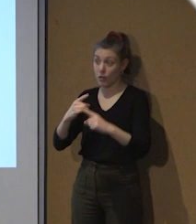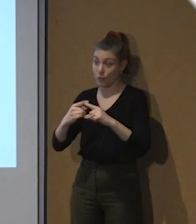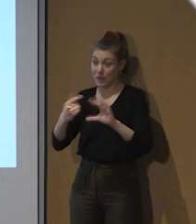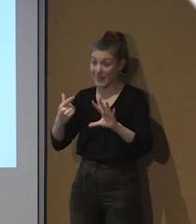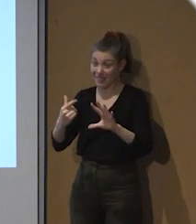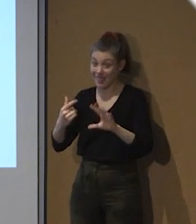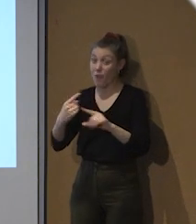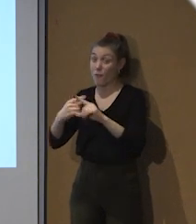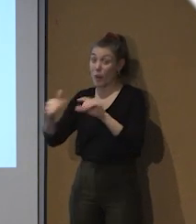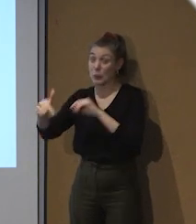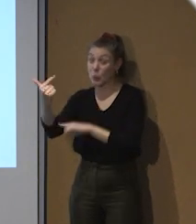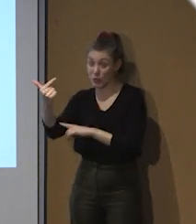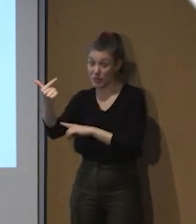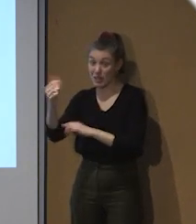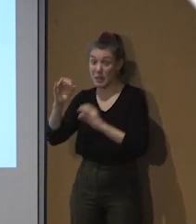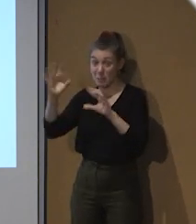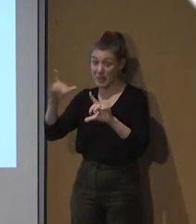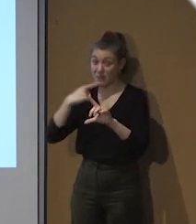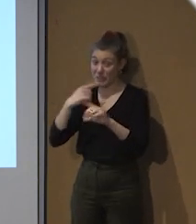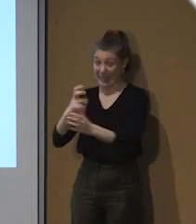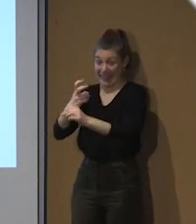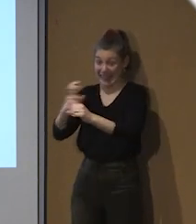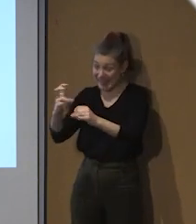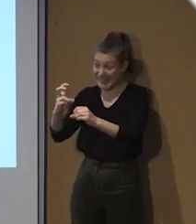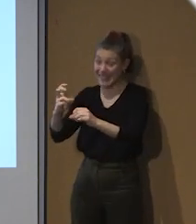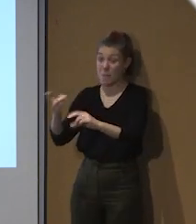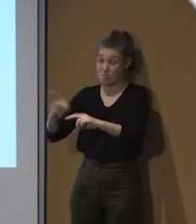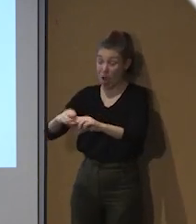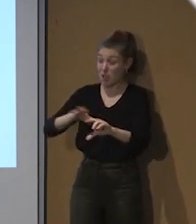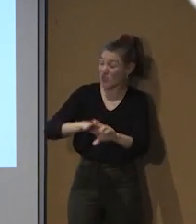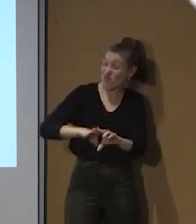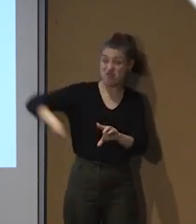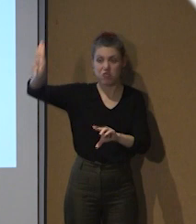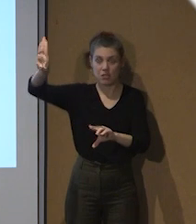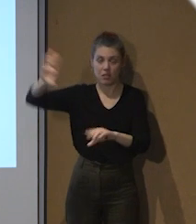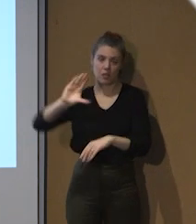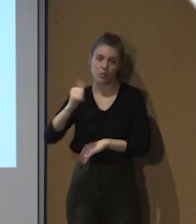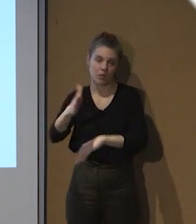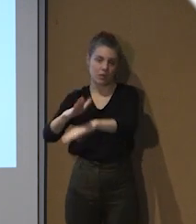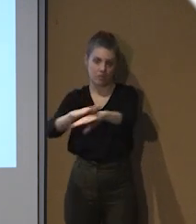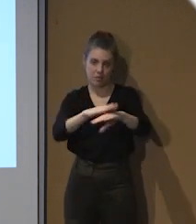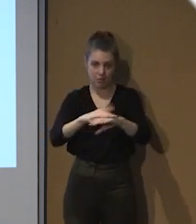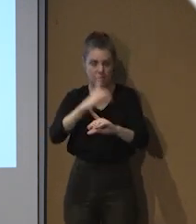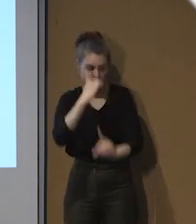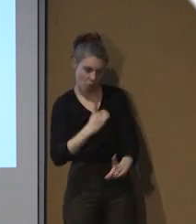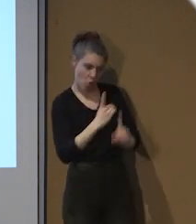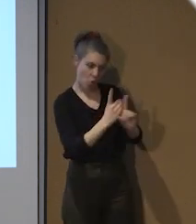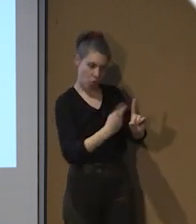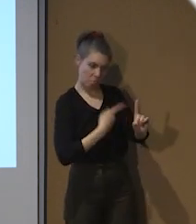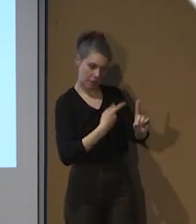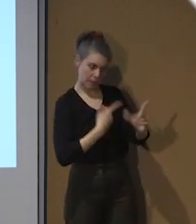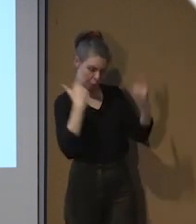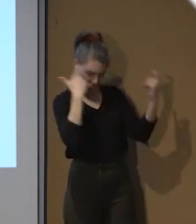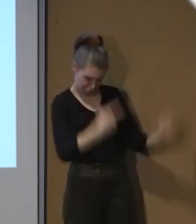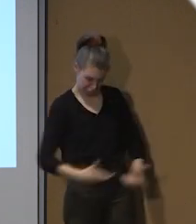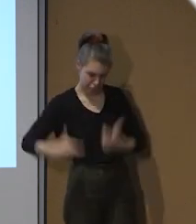mais par 12. D'où des examens médicaux approfondis sont nécessaires avant d'initier une activité physique,